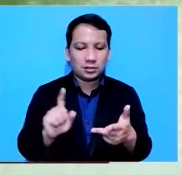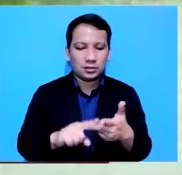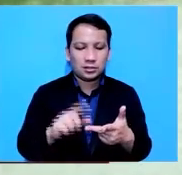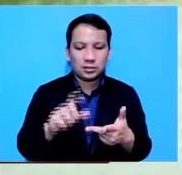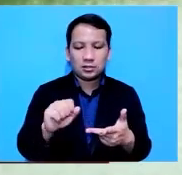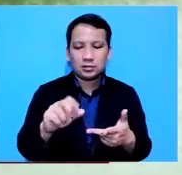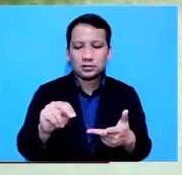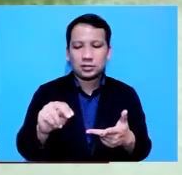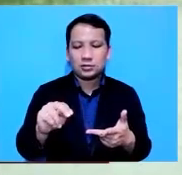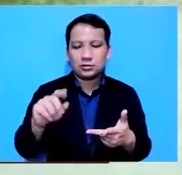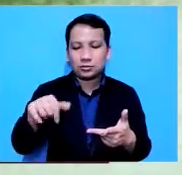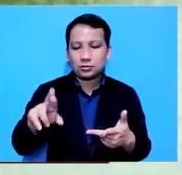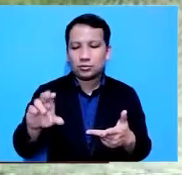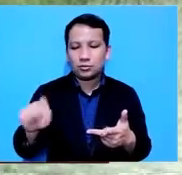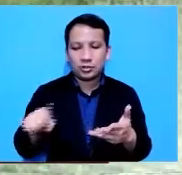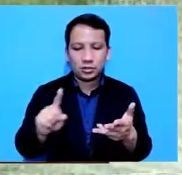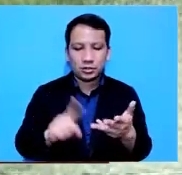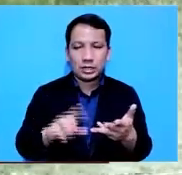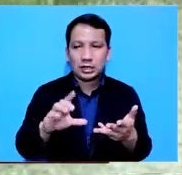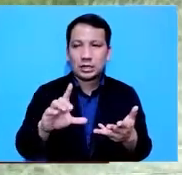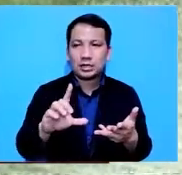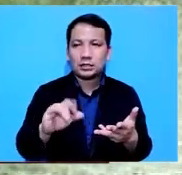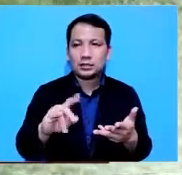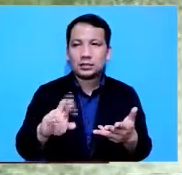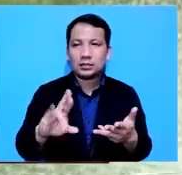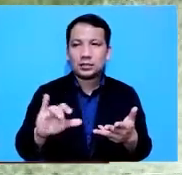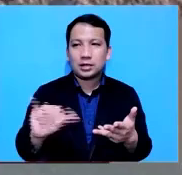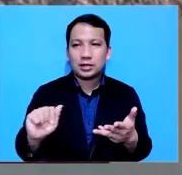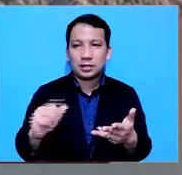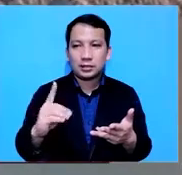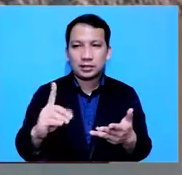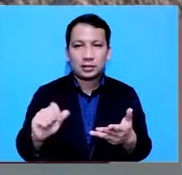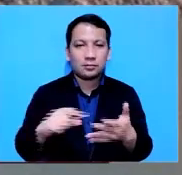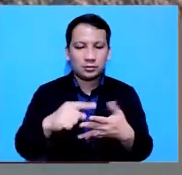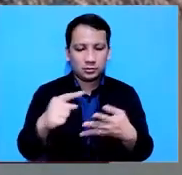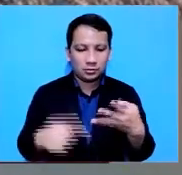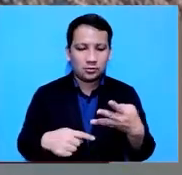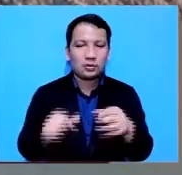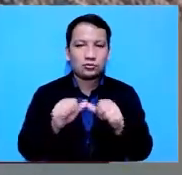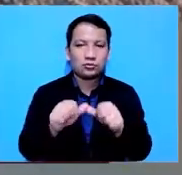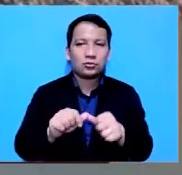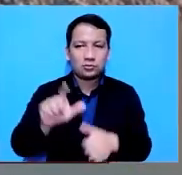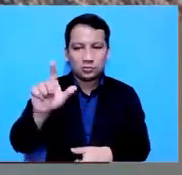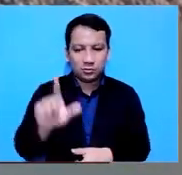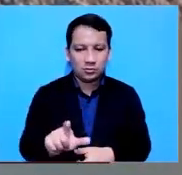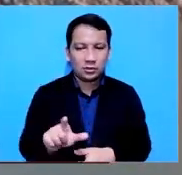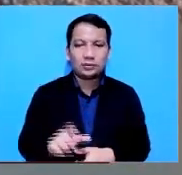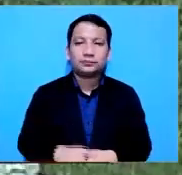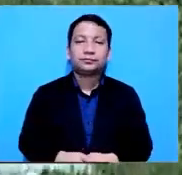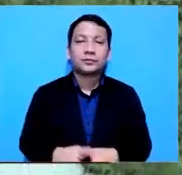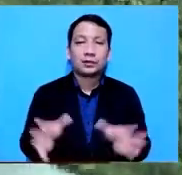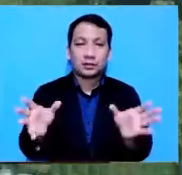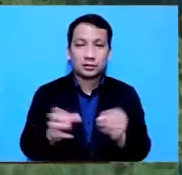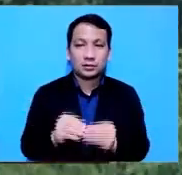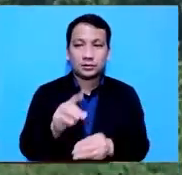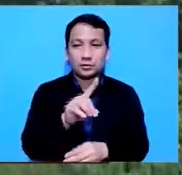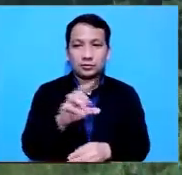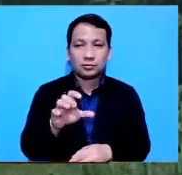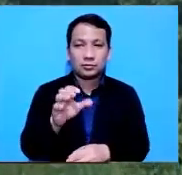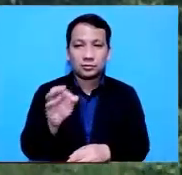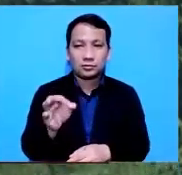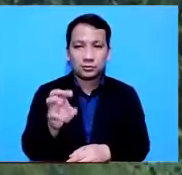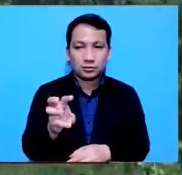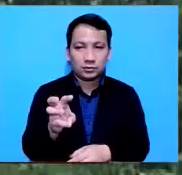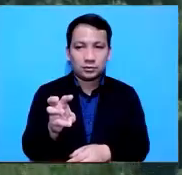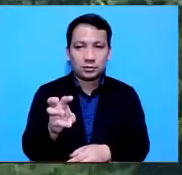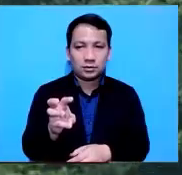hanggang ngayong araw, patuloy ang pagbaba ng water levels sa mga ito. Sa uling datos ng PAGASA, nasa 196 meters na lang